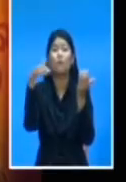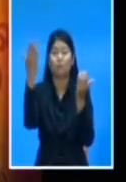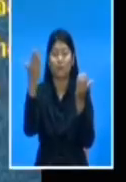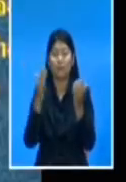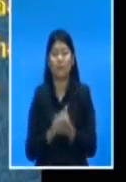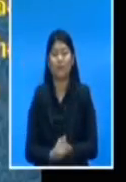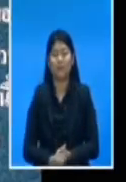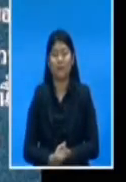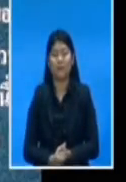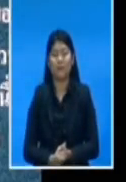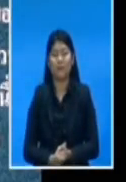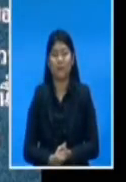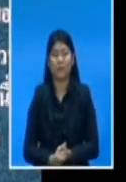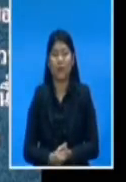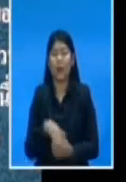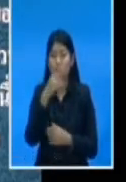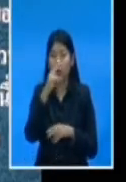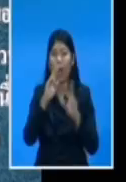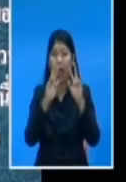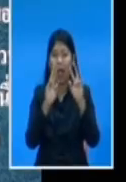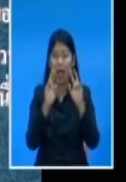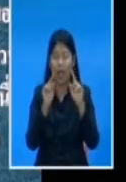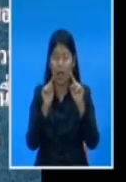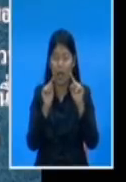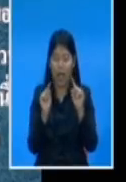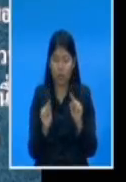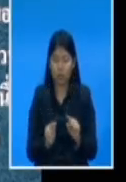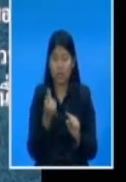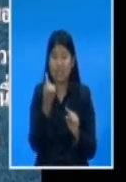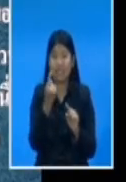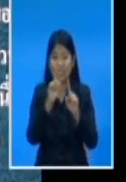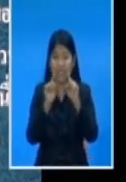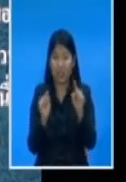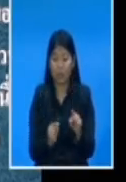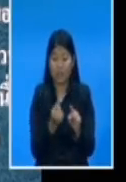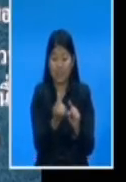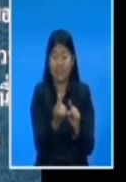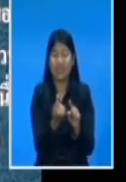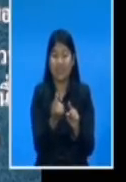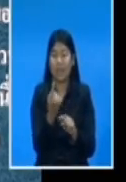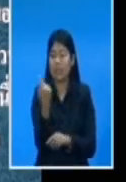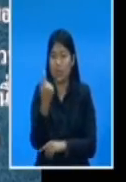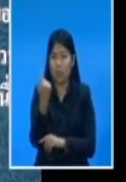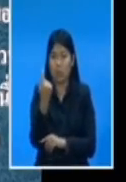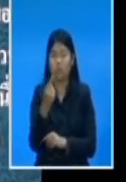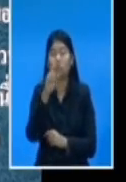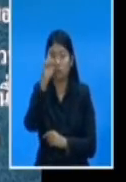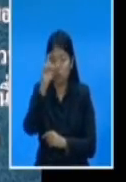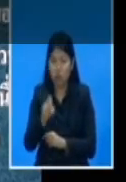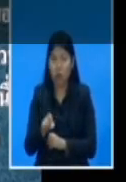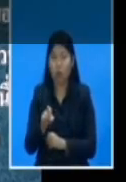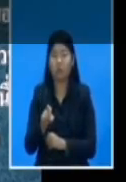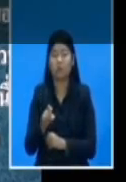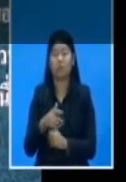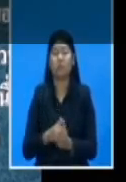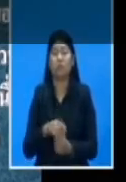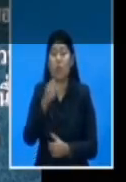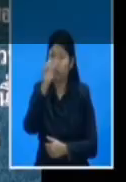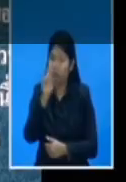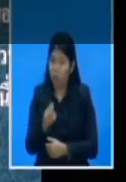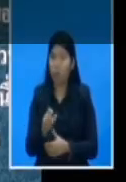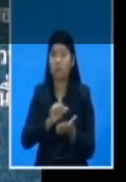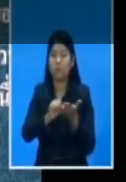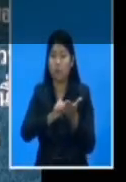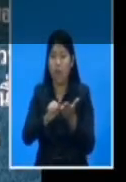านผมให้ดูเฉพาะอนุ1อนุเดียวนะครับในอนุ1เนี่ยก็บอกไว้ว่าจะต้องนี่คือโจทย์นะครับจะต้องป